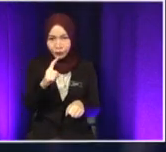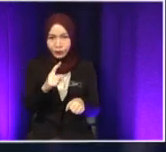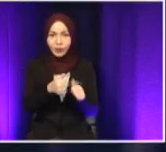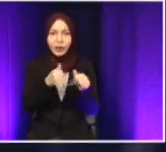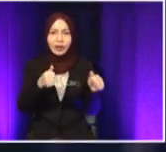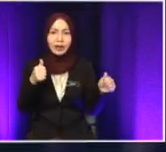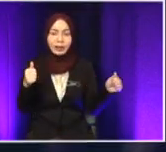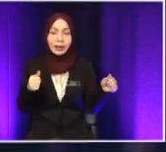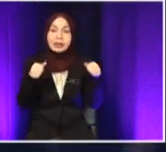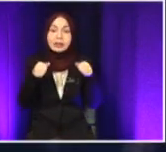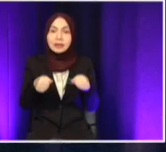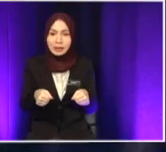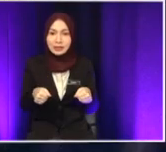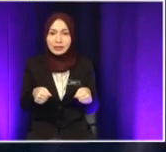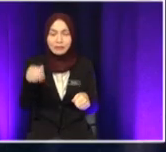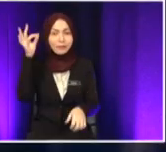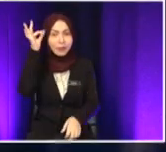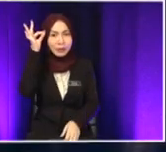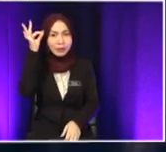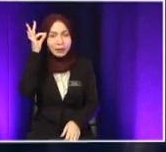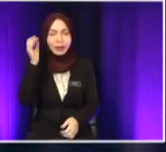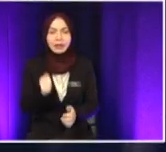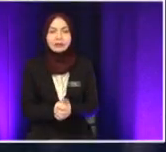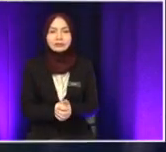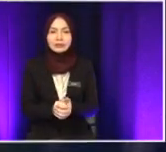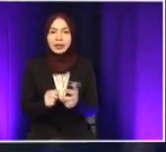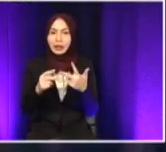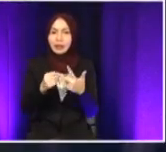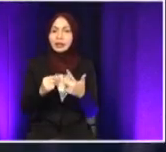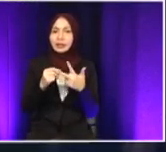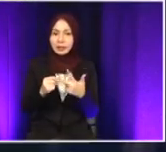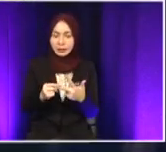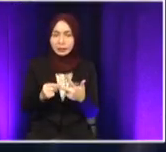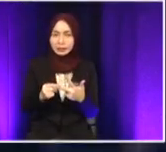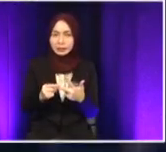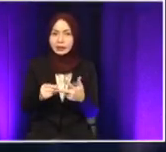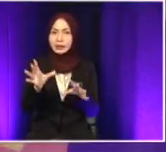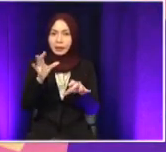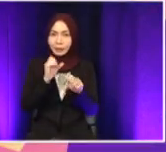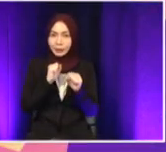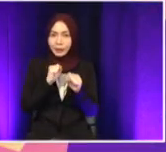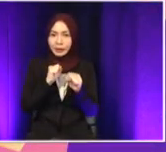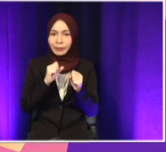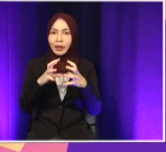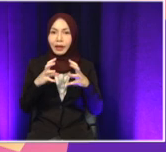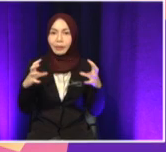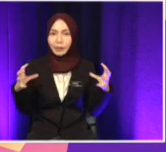Oke yang ketiga yang ketiga dapat mengembangkan